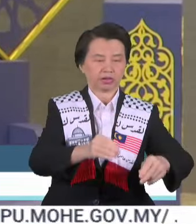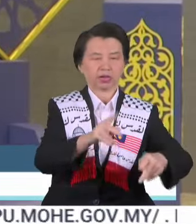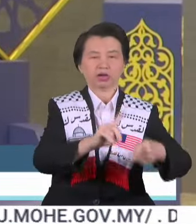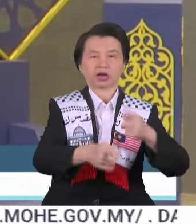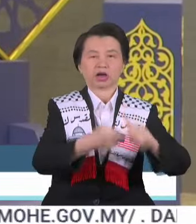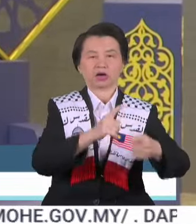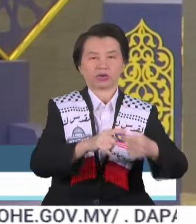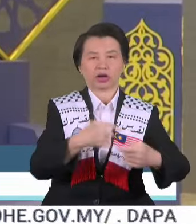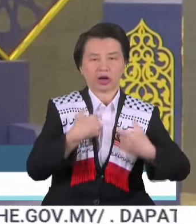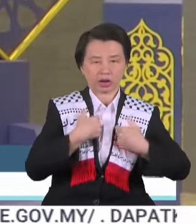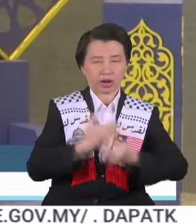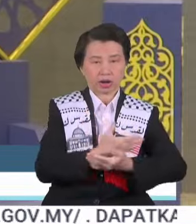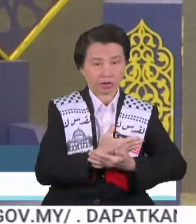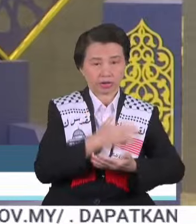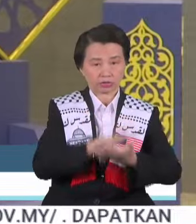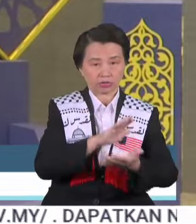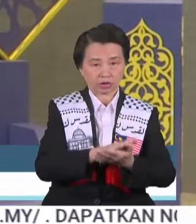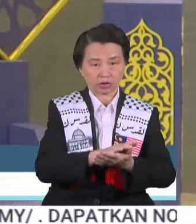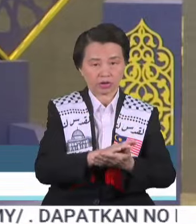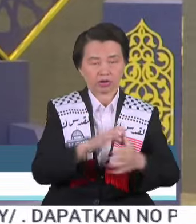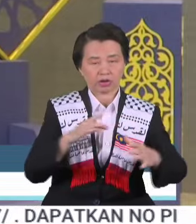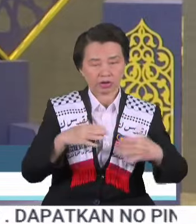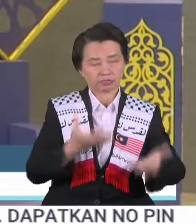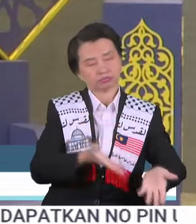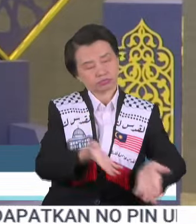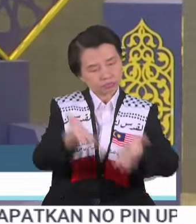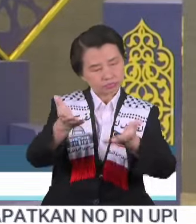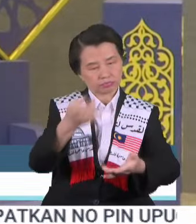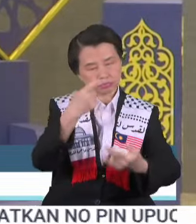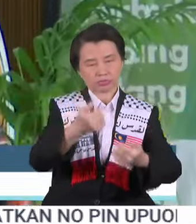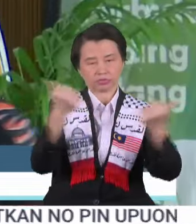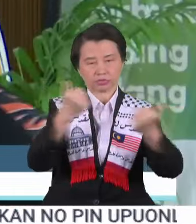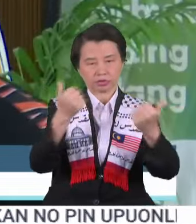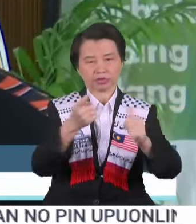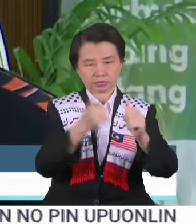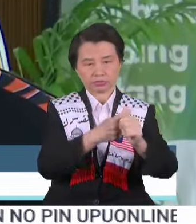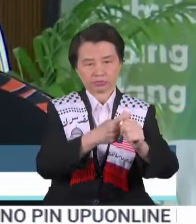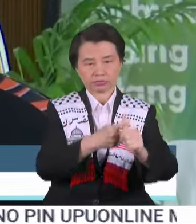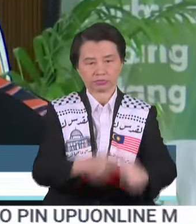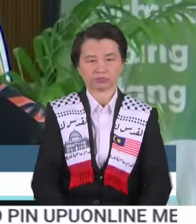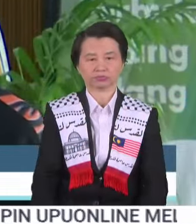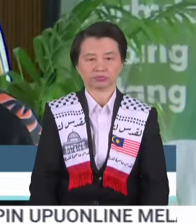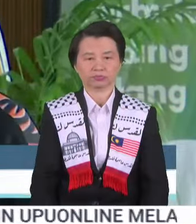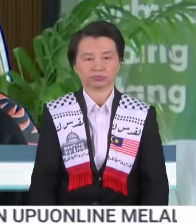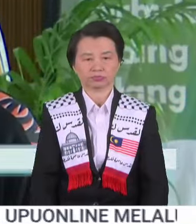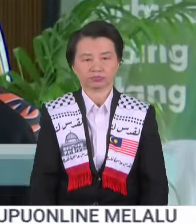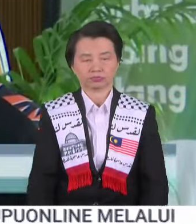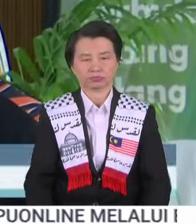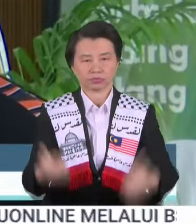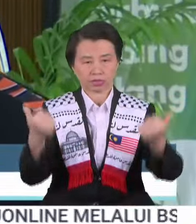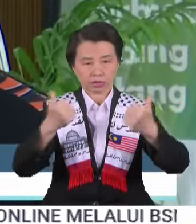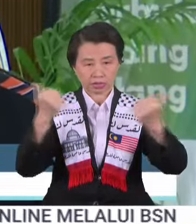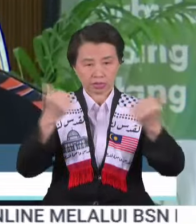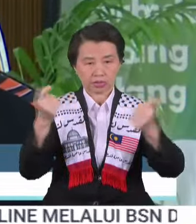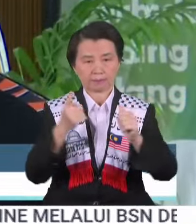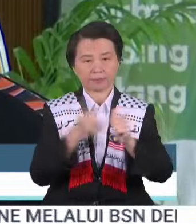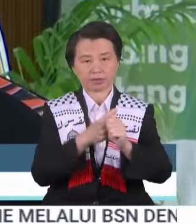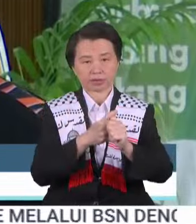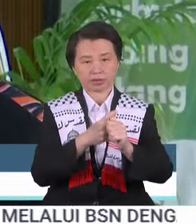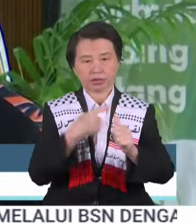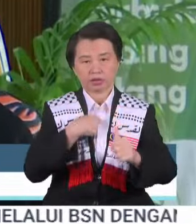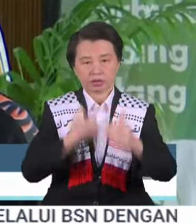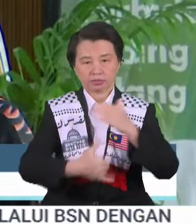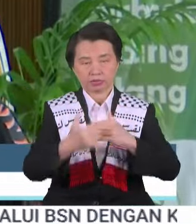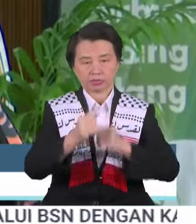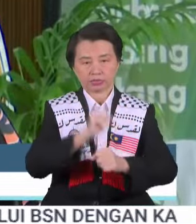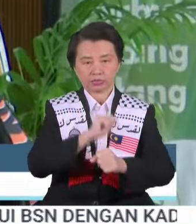yang anak sekolah kan. Kita cuti sekolah, kita bagi peluang diorang untuk beraya dulu. Kali ini kali pertamalah saya masuk